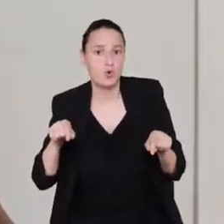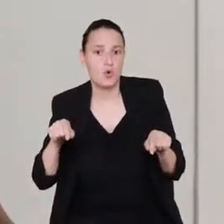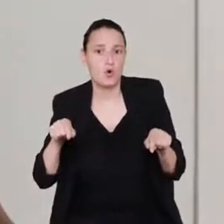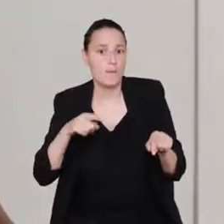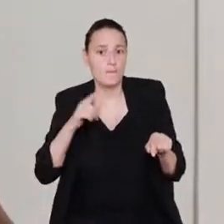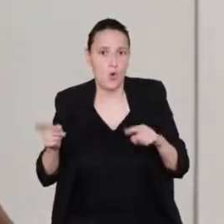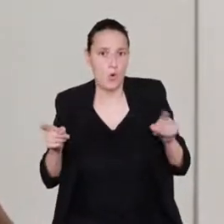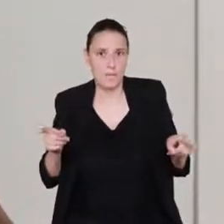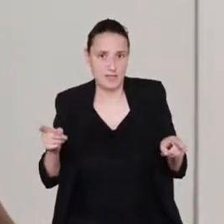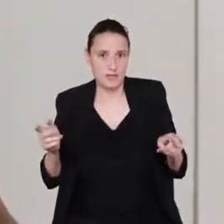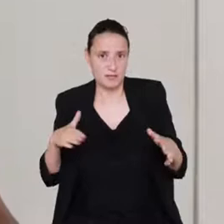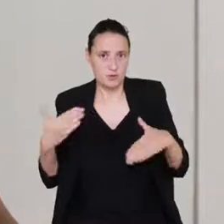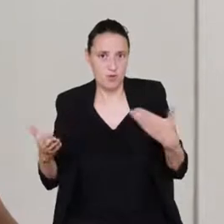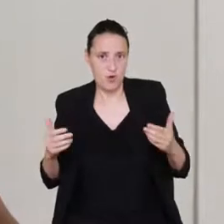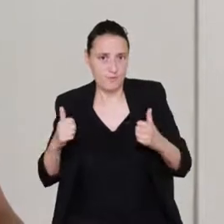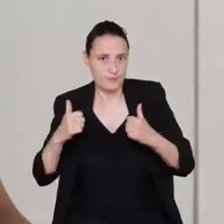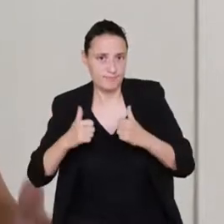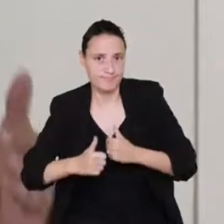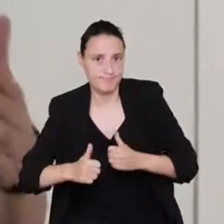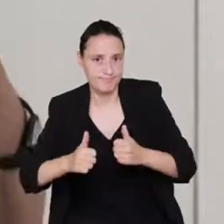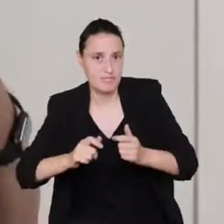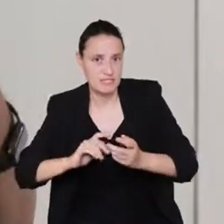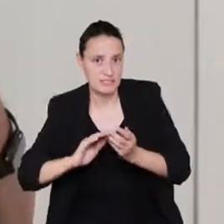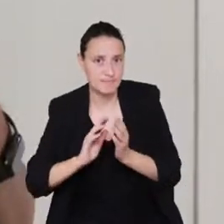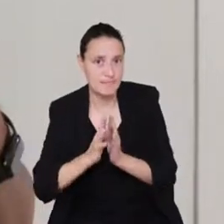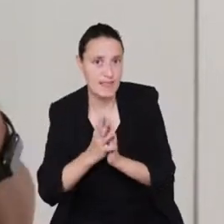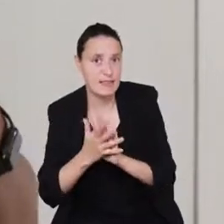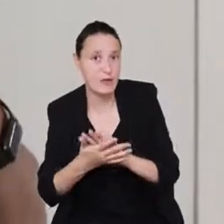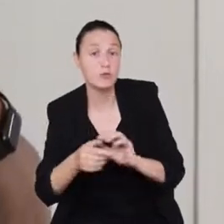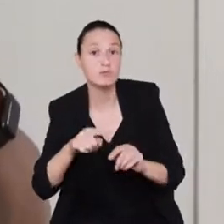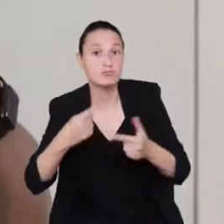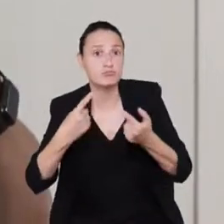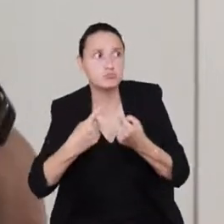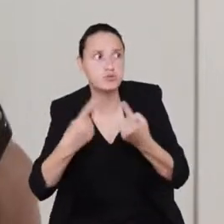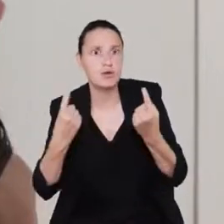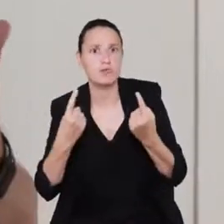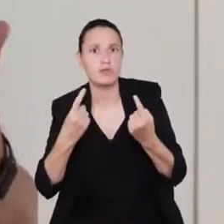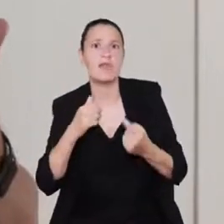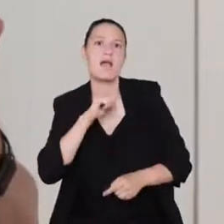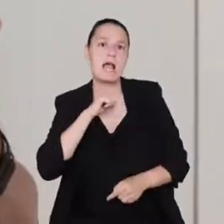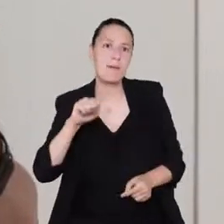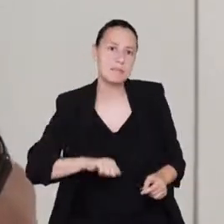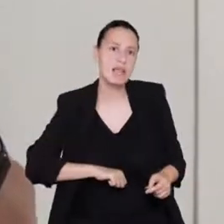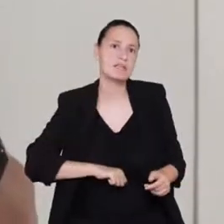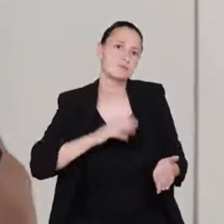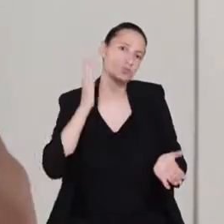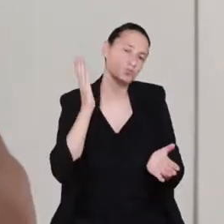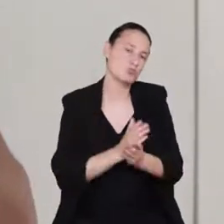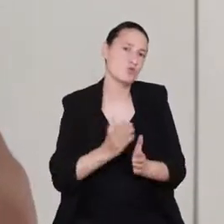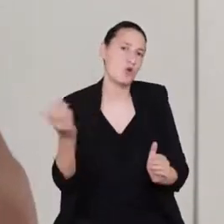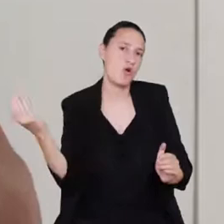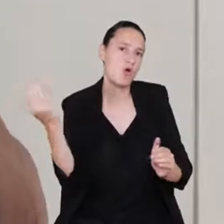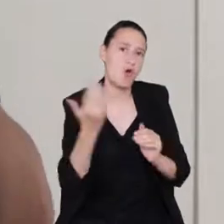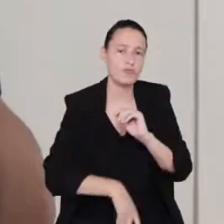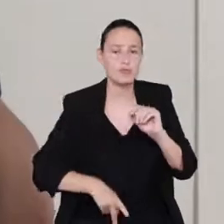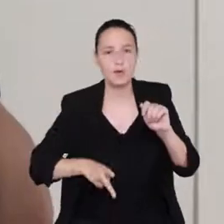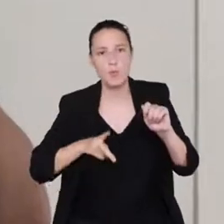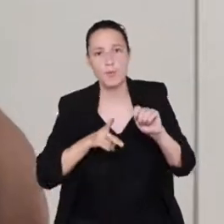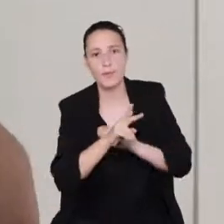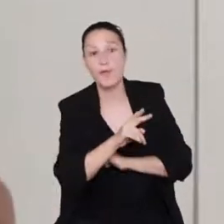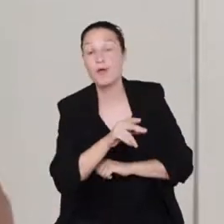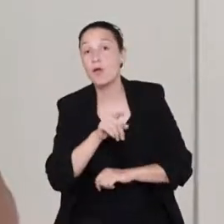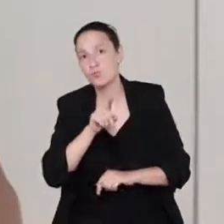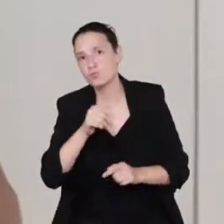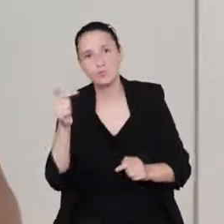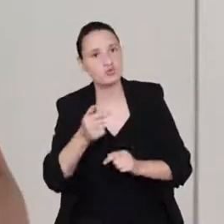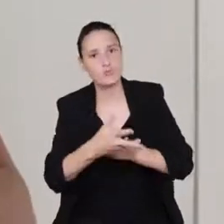i po jednej, i po drugiej stronie. Do takiego przekonania, że kapitalizm się skończył, że trzeba go zastąpić